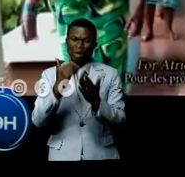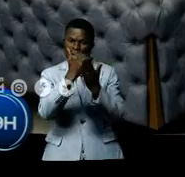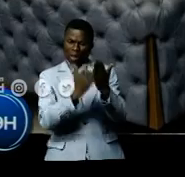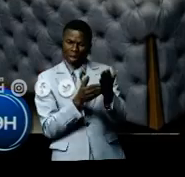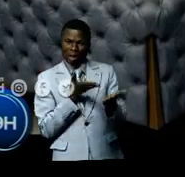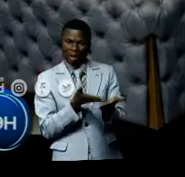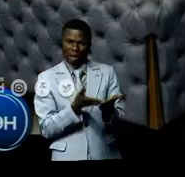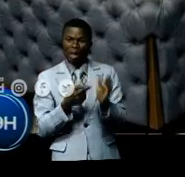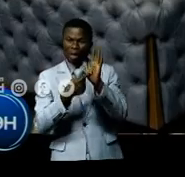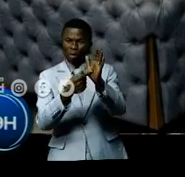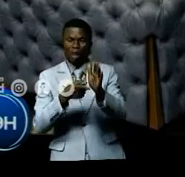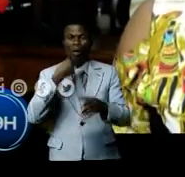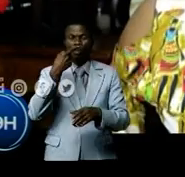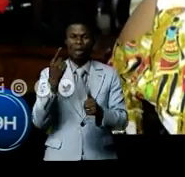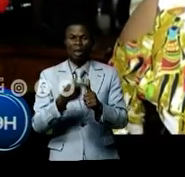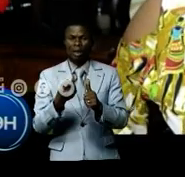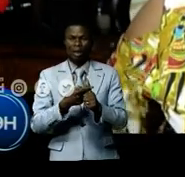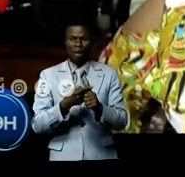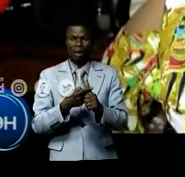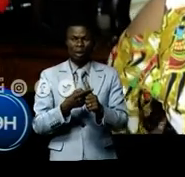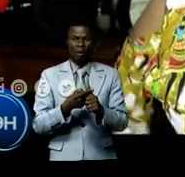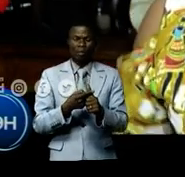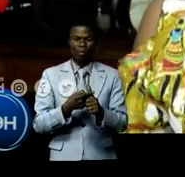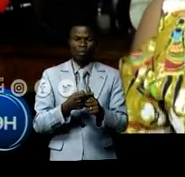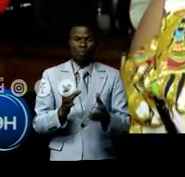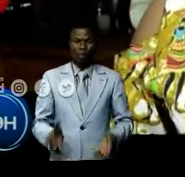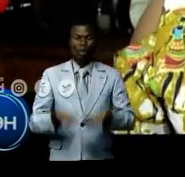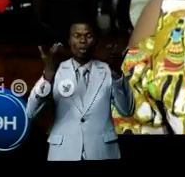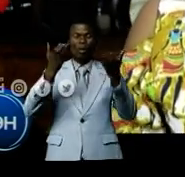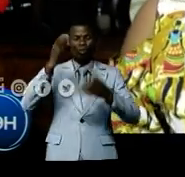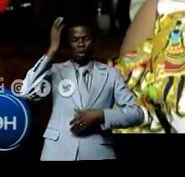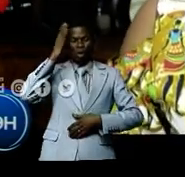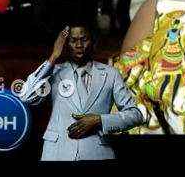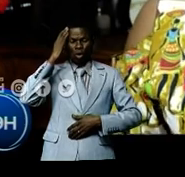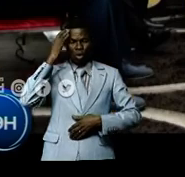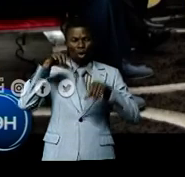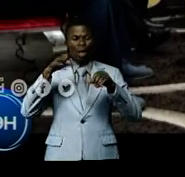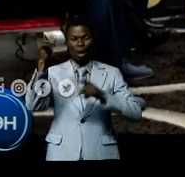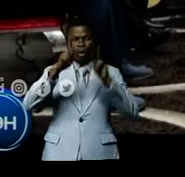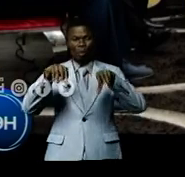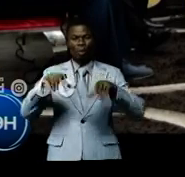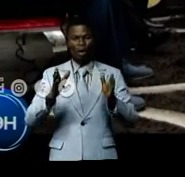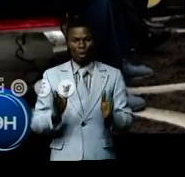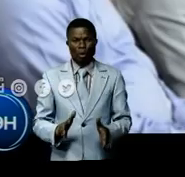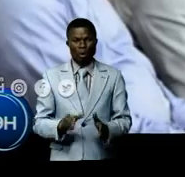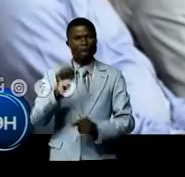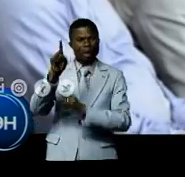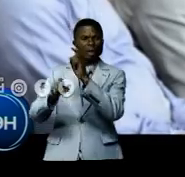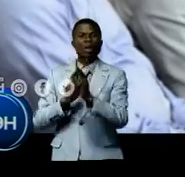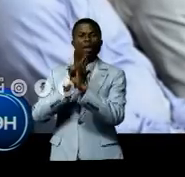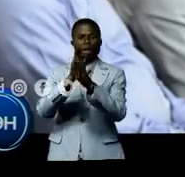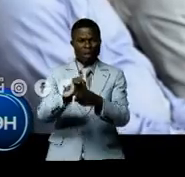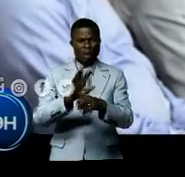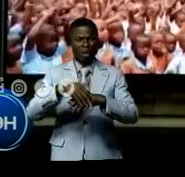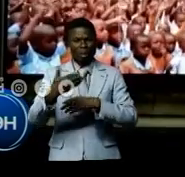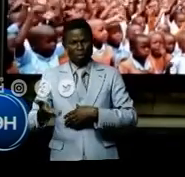aujourd'hui, on a parlé de l'éveil des consciences du peuple africain. Cette séance des questions-réponses,